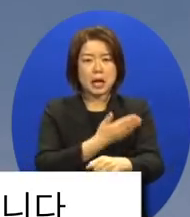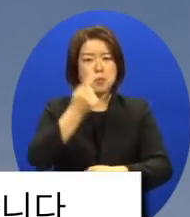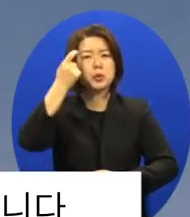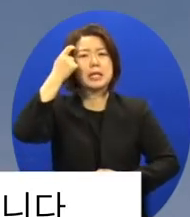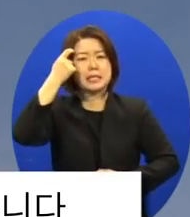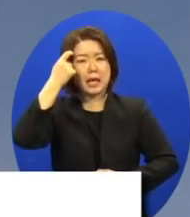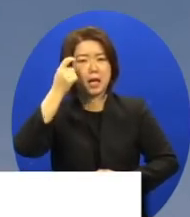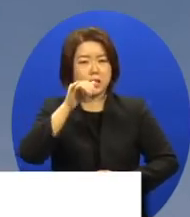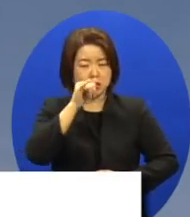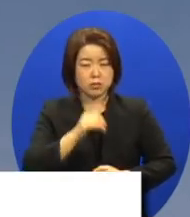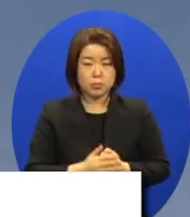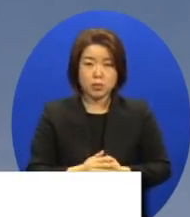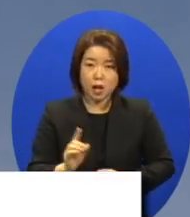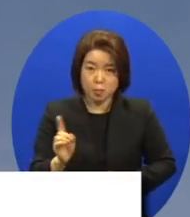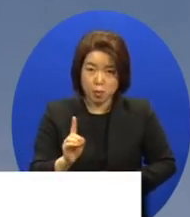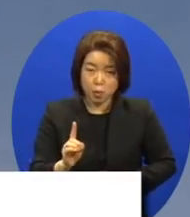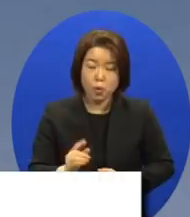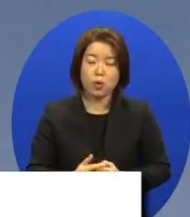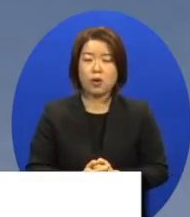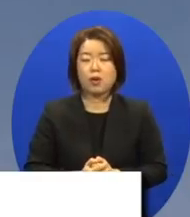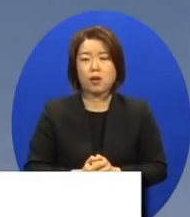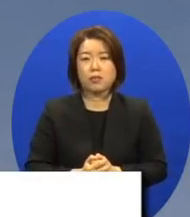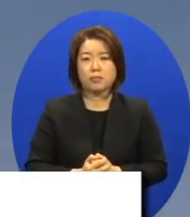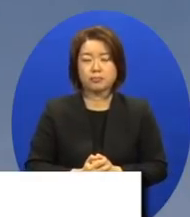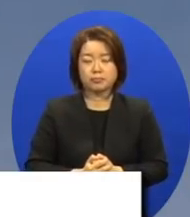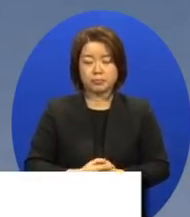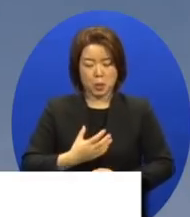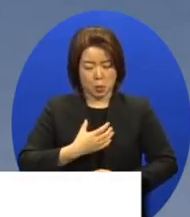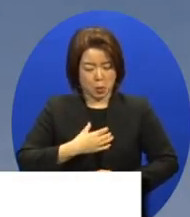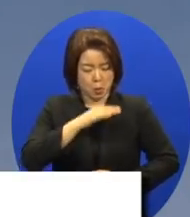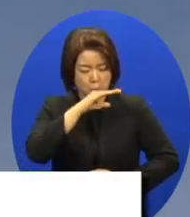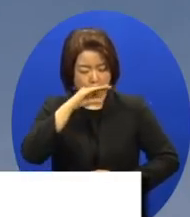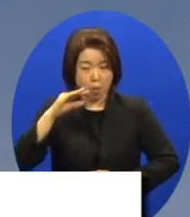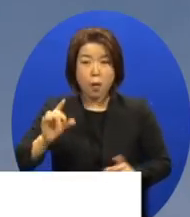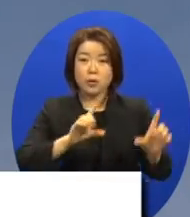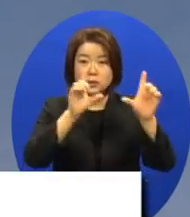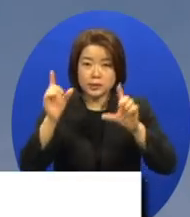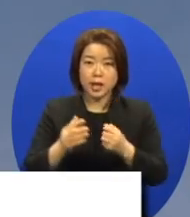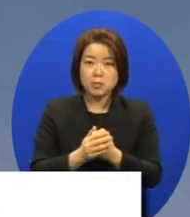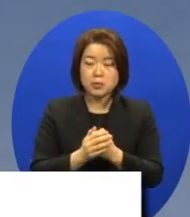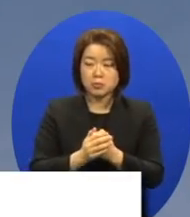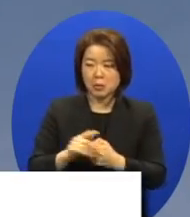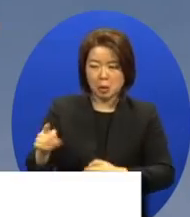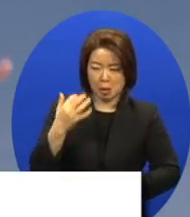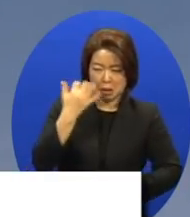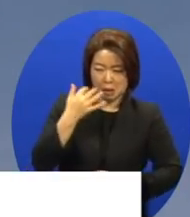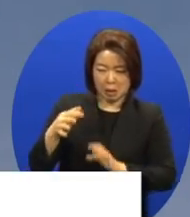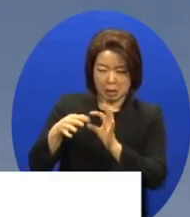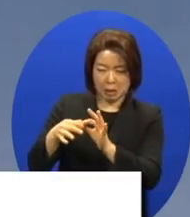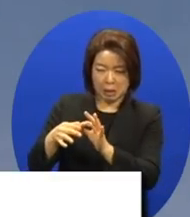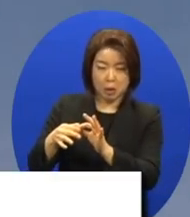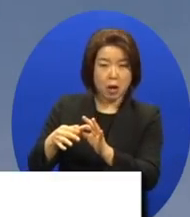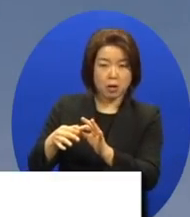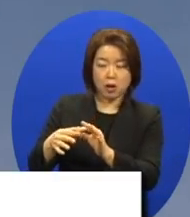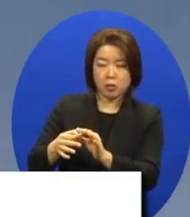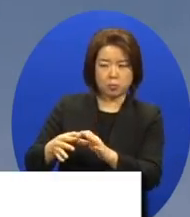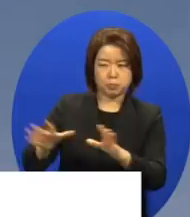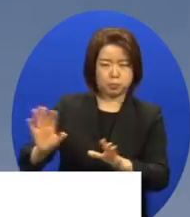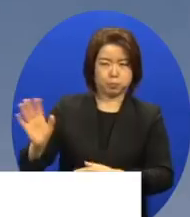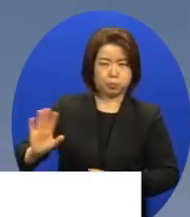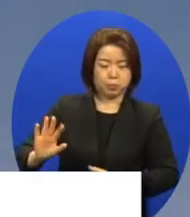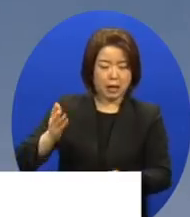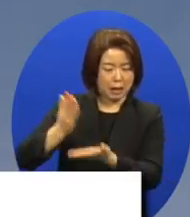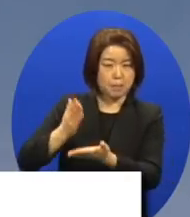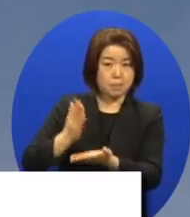이들이 있었습니다 그것은 경건한 삶은 그런 어떤 성생활은 떠나는 것이라고 생각했습니다